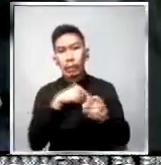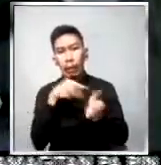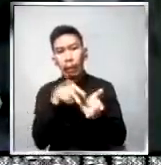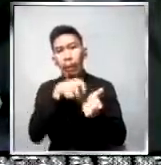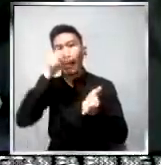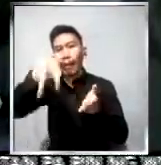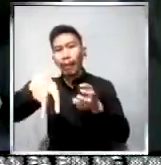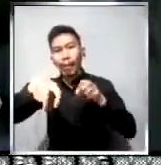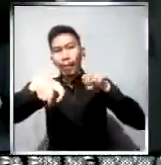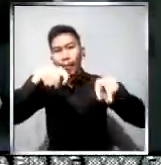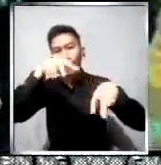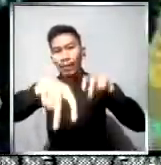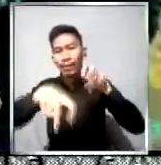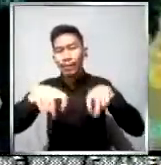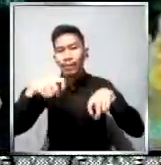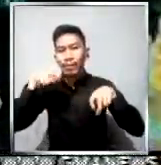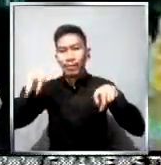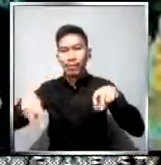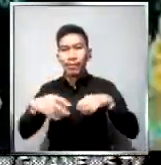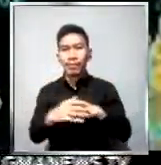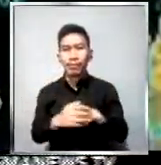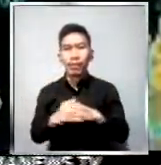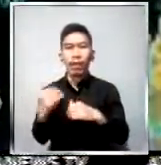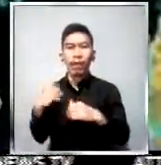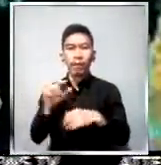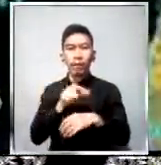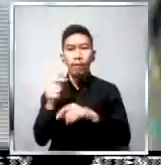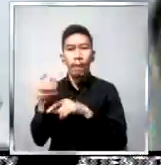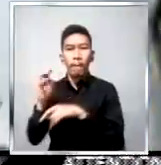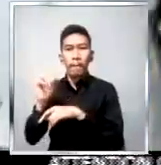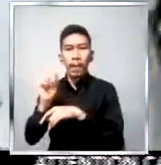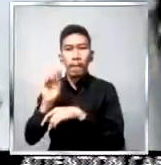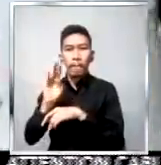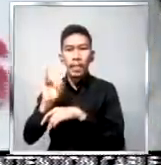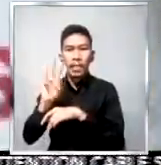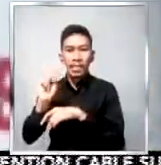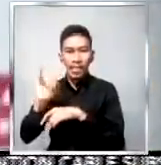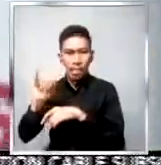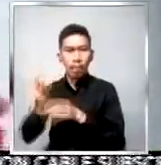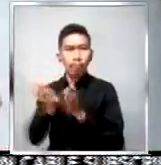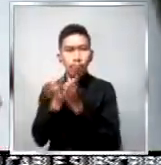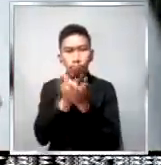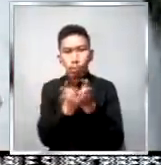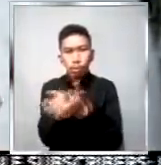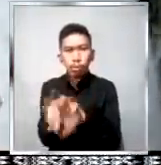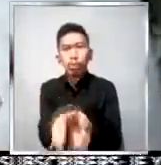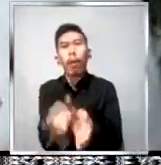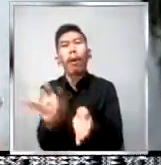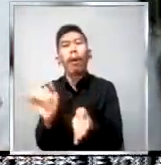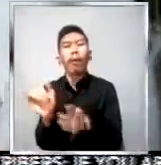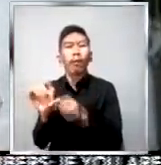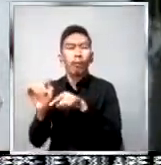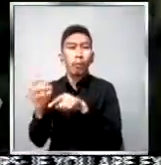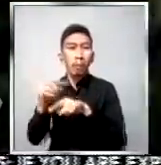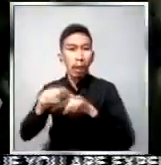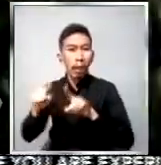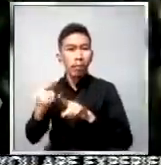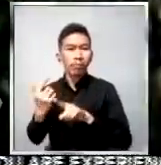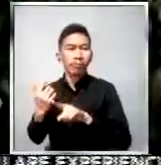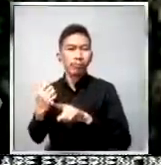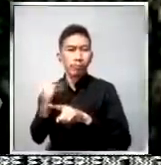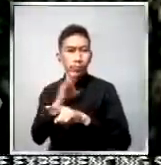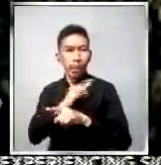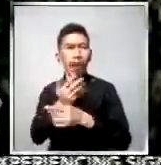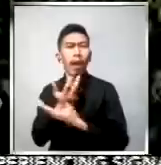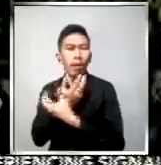passenger vessel sa bayan ng Mabini. Nasagip ang 8 crew members nito. Ayon sa Batangas Ports Authority, lumubog din sa bahagi ng Lubao Islands